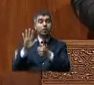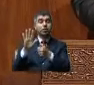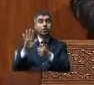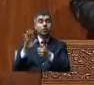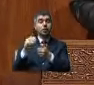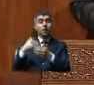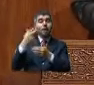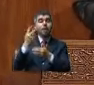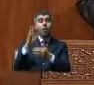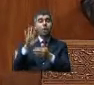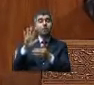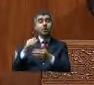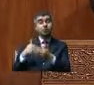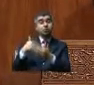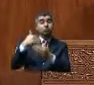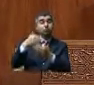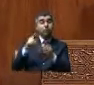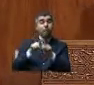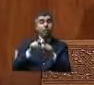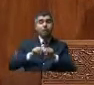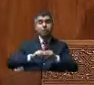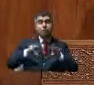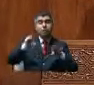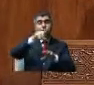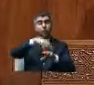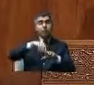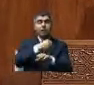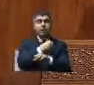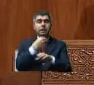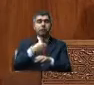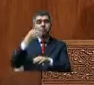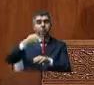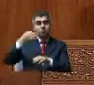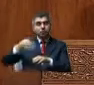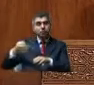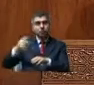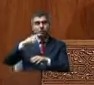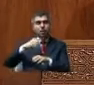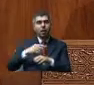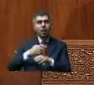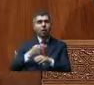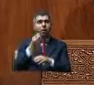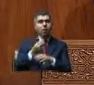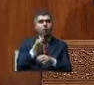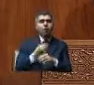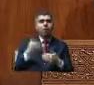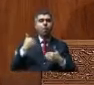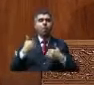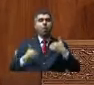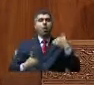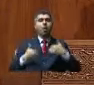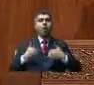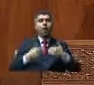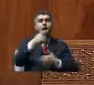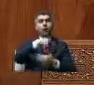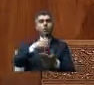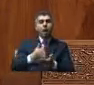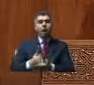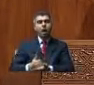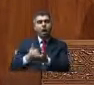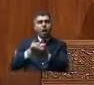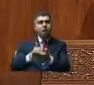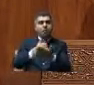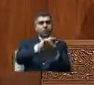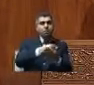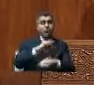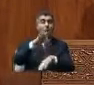2012-2016 وترتكز على تحسين الولوج للخدمات الصحية وتعزيز صحة الأم والطفل وذوي الاحتياجات الخاصة وتطوير آليات الوقاية والسيطرة على